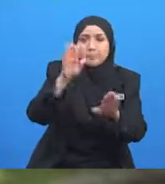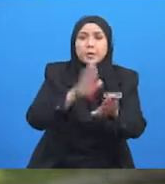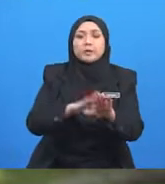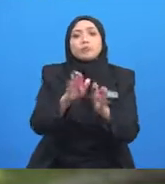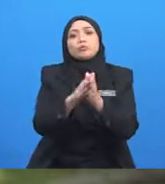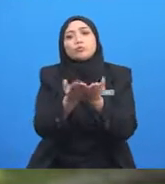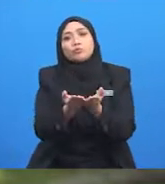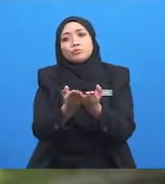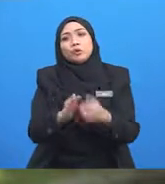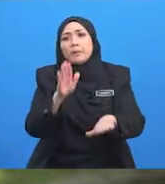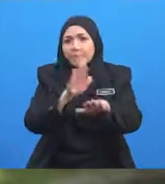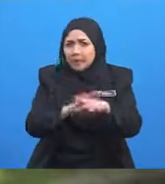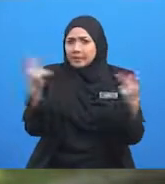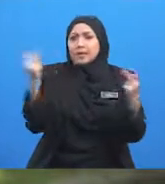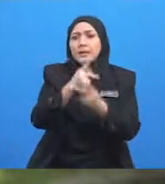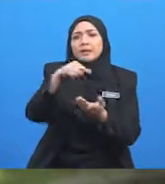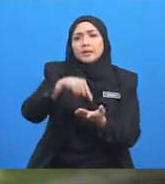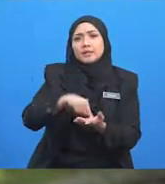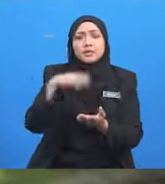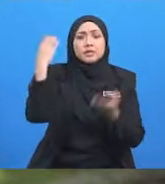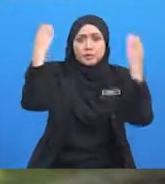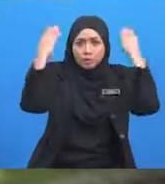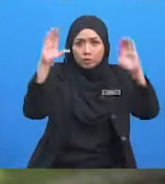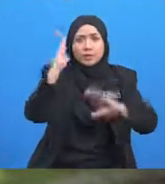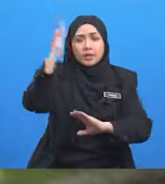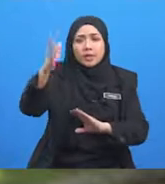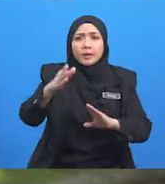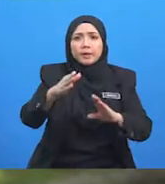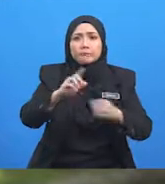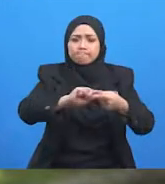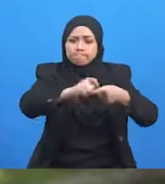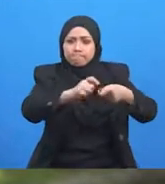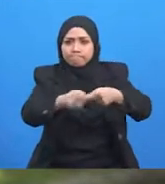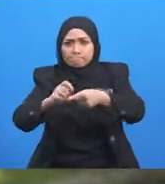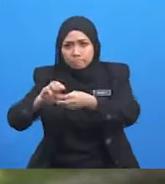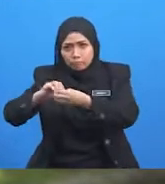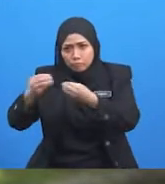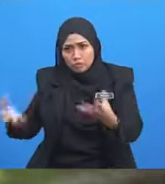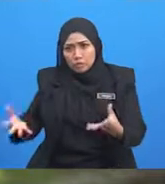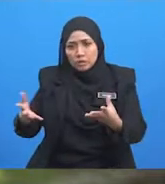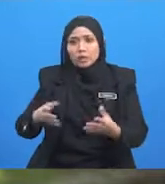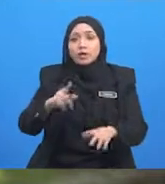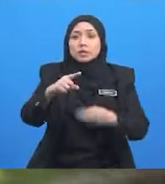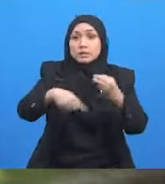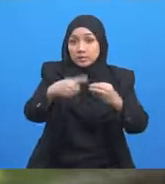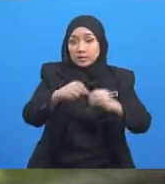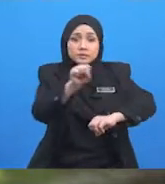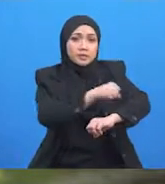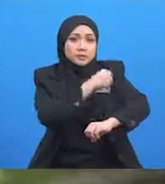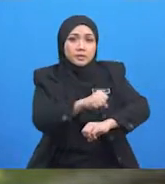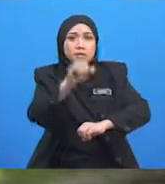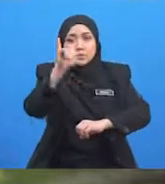Pada kali ini, cikgu akan mengupas tentang sebuah lagi sajak yang terkandung dalam